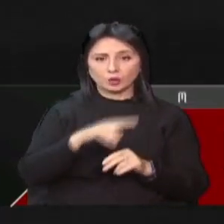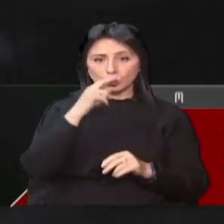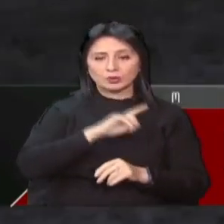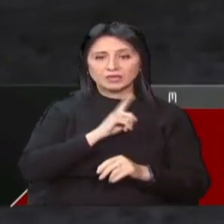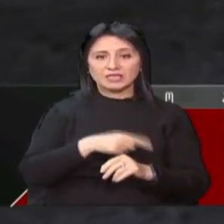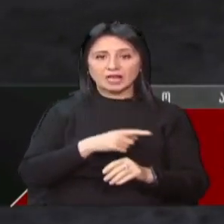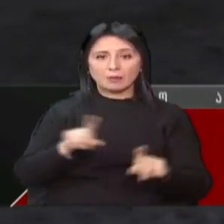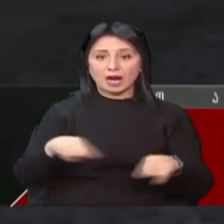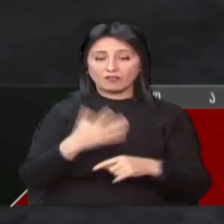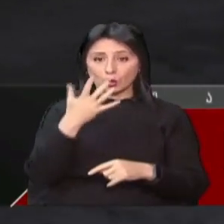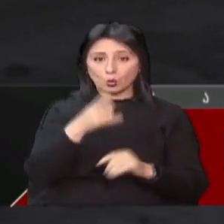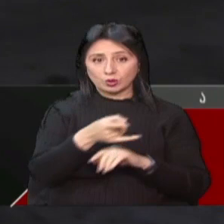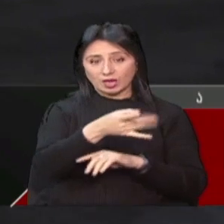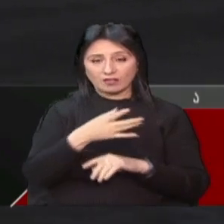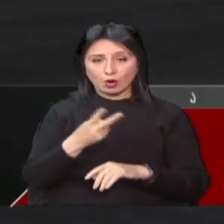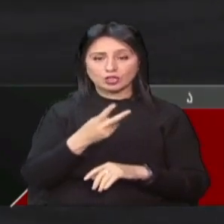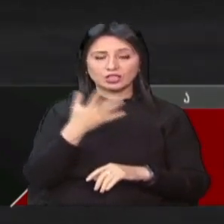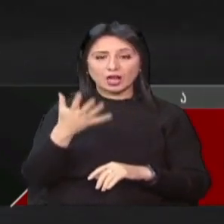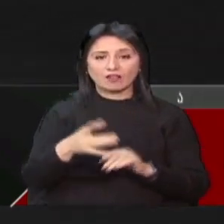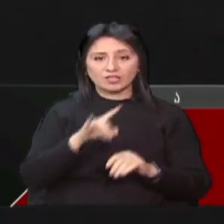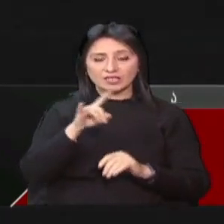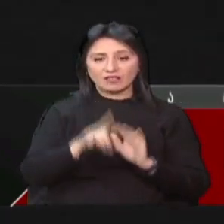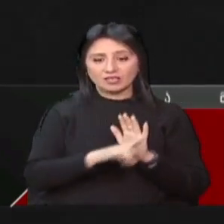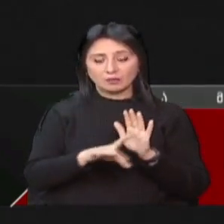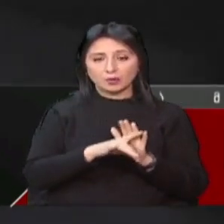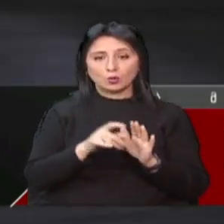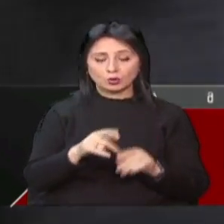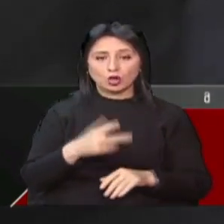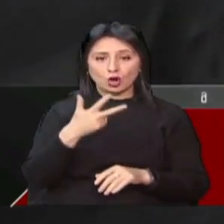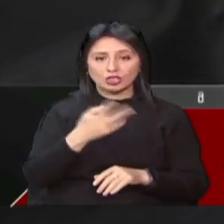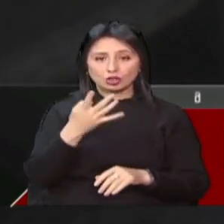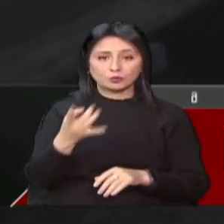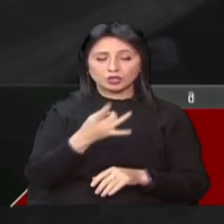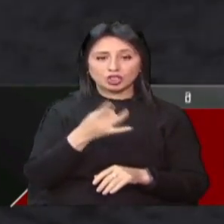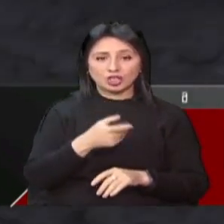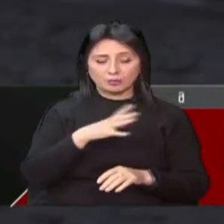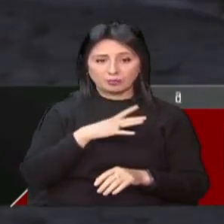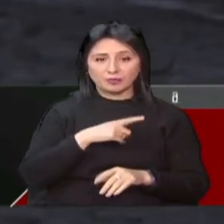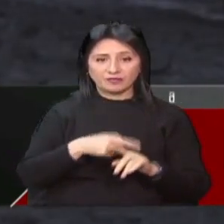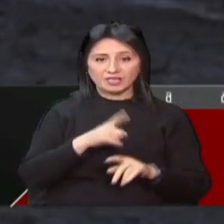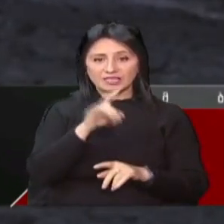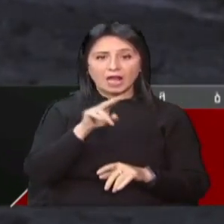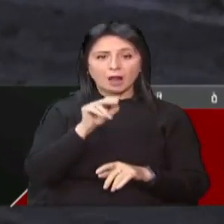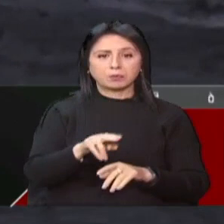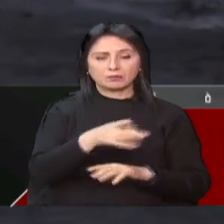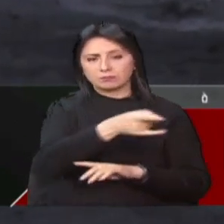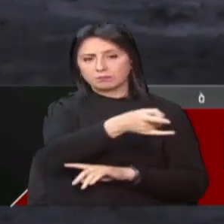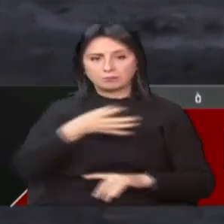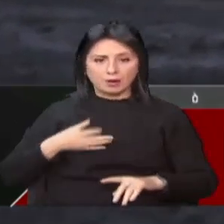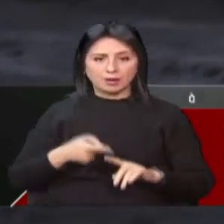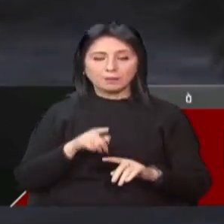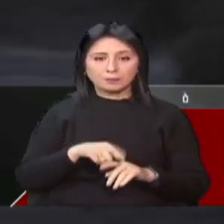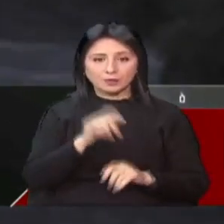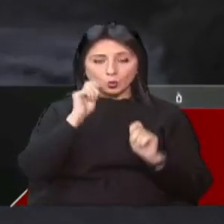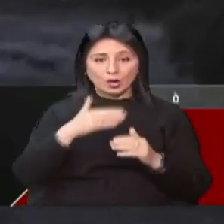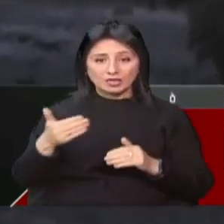mazalebma ganakhotseles 5 saraketo da 25 saaviatsio dartmase 34 jer gaxnes tsetskhli reaktivli zalbori sistemebidan. Ukrainuli